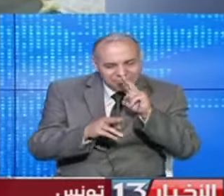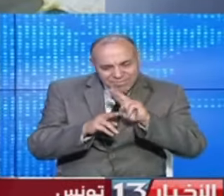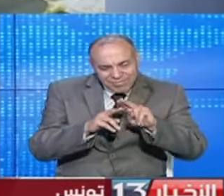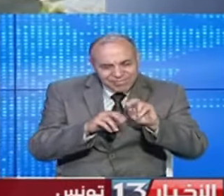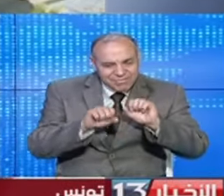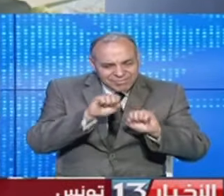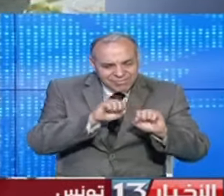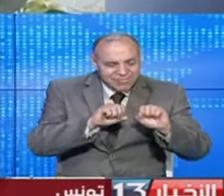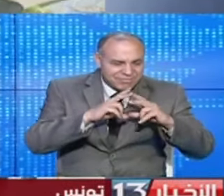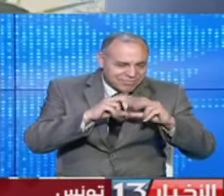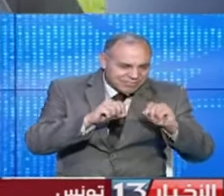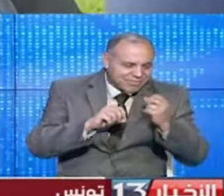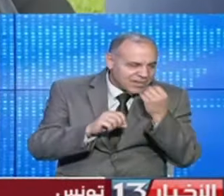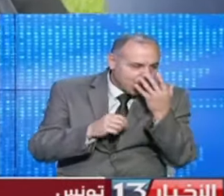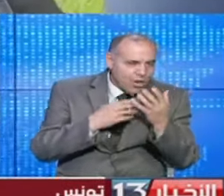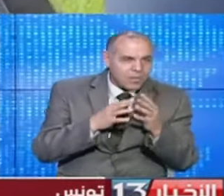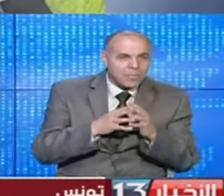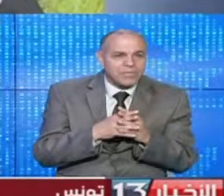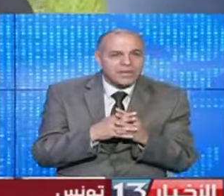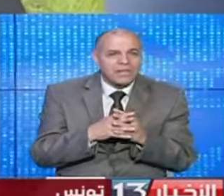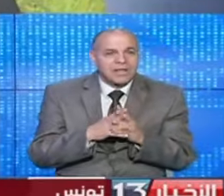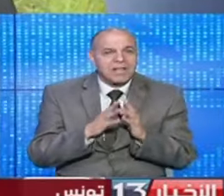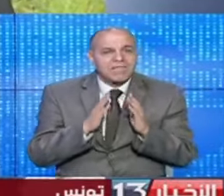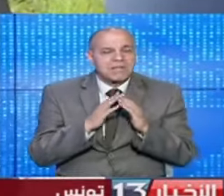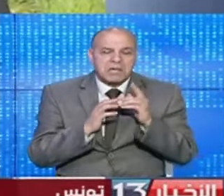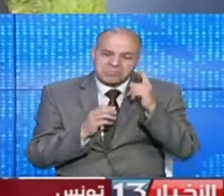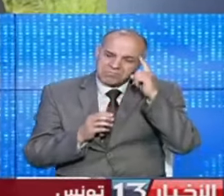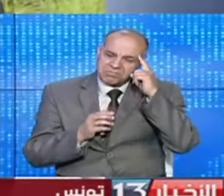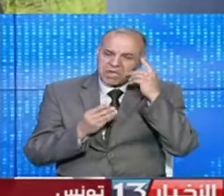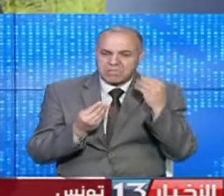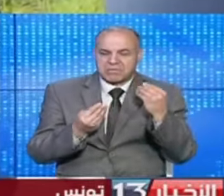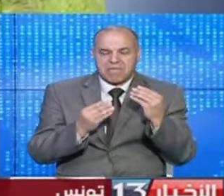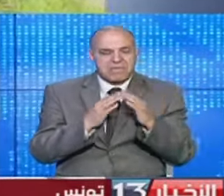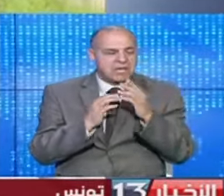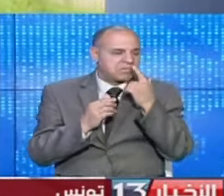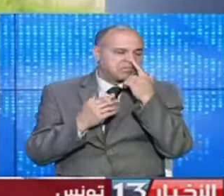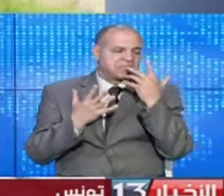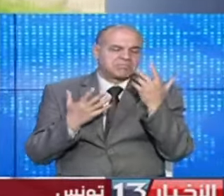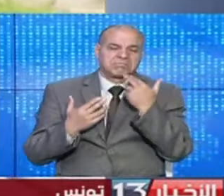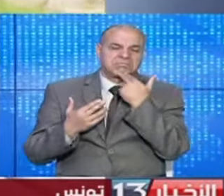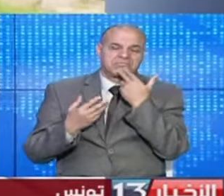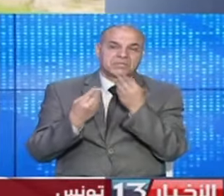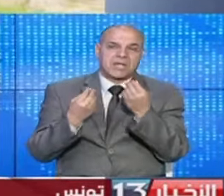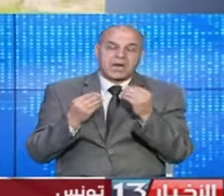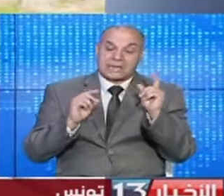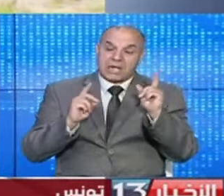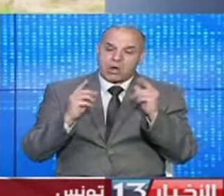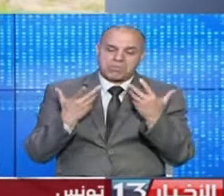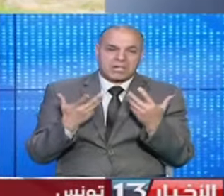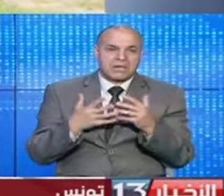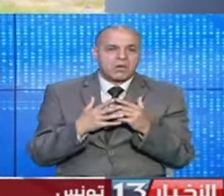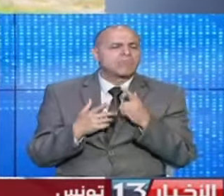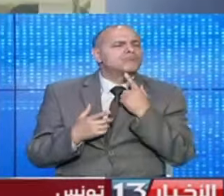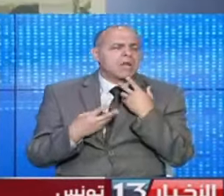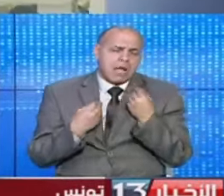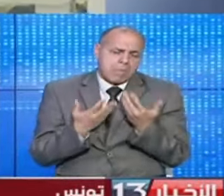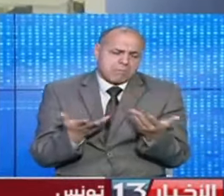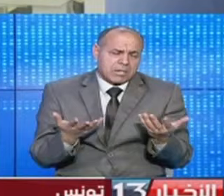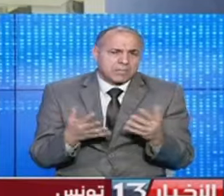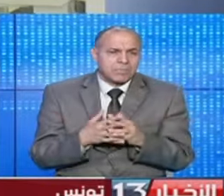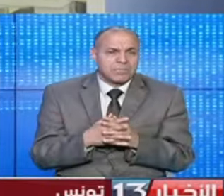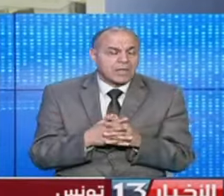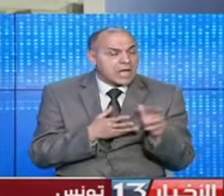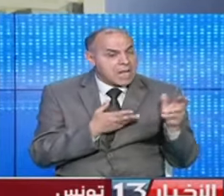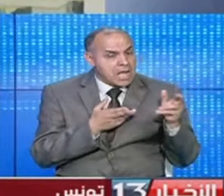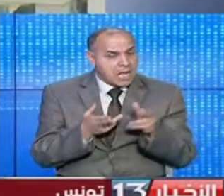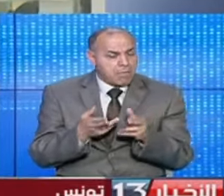شويه بالغرس وبالنوار. الدعم علينا مكيف الدار، سبحان الله تفوح الدار تزين الدار وغرامي بصراحه.